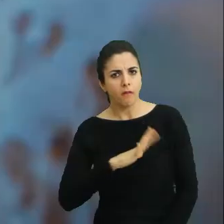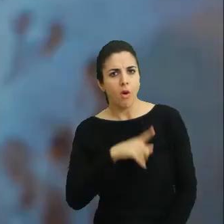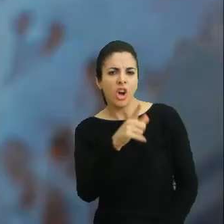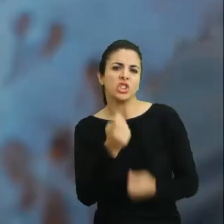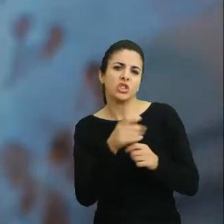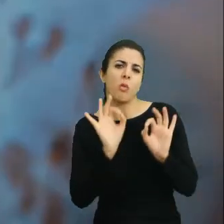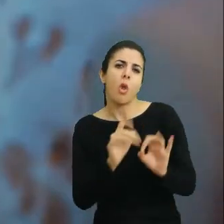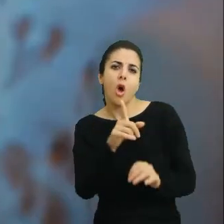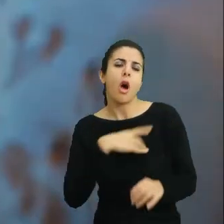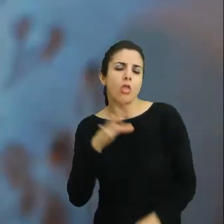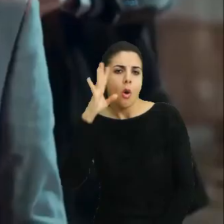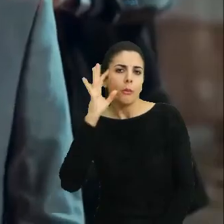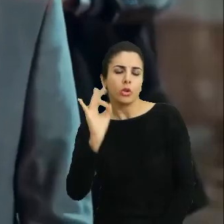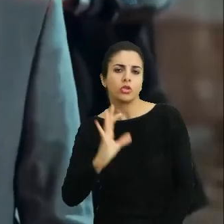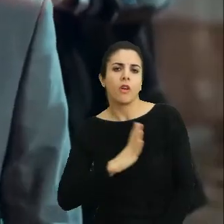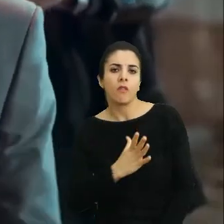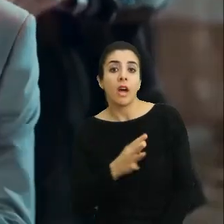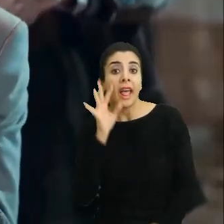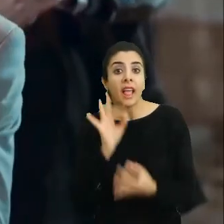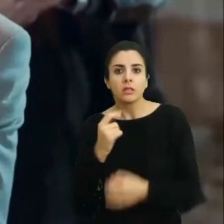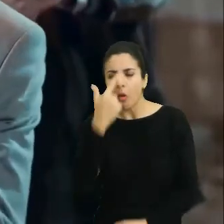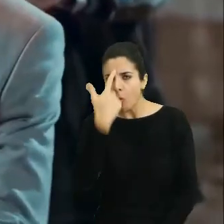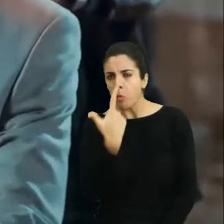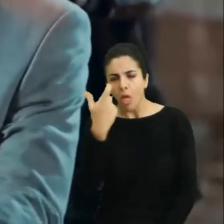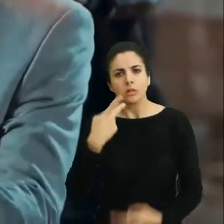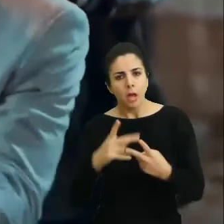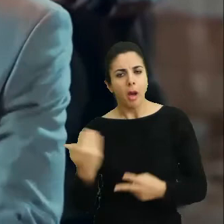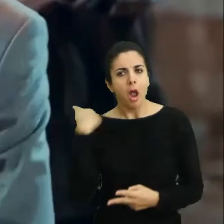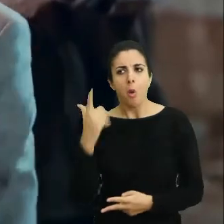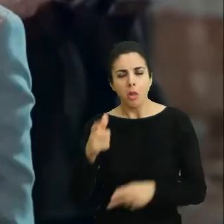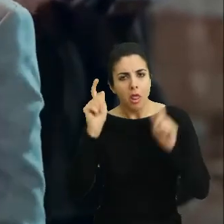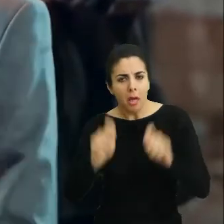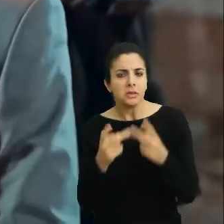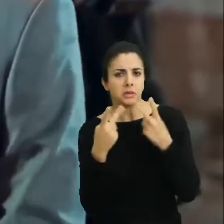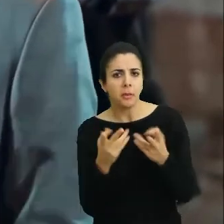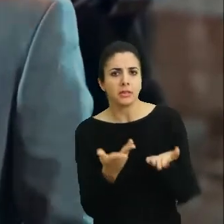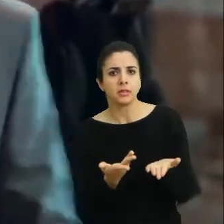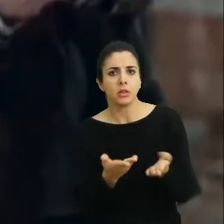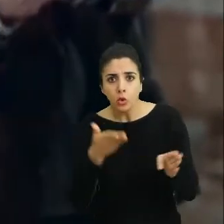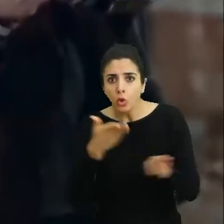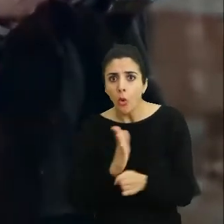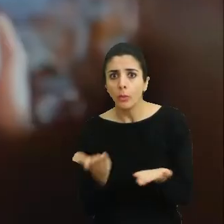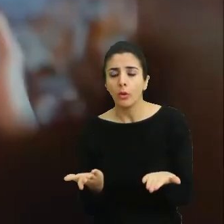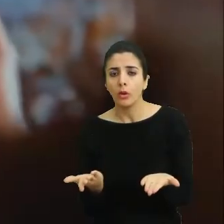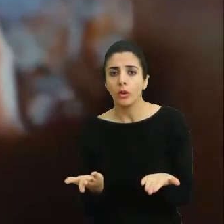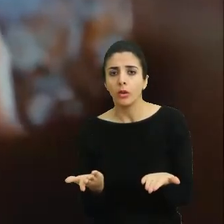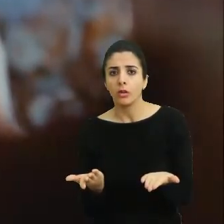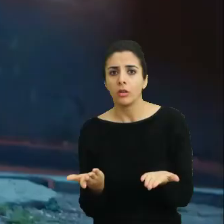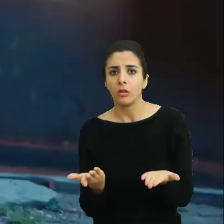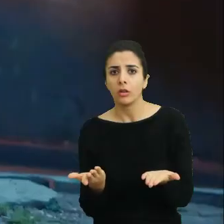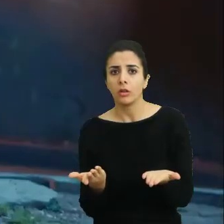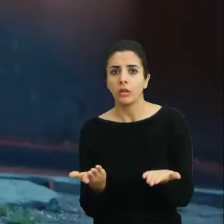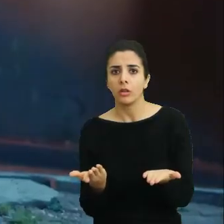işi o. Bu profesyonel. Bir insanı alnından da sırtından da gözünü kırpmadan vurur. Doğru mu lan? Tekrar Selim'e